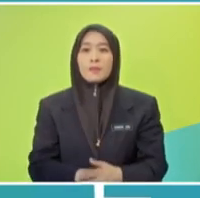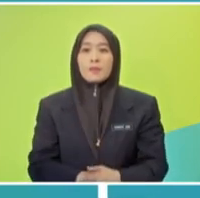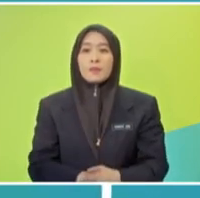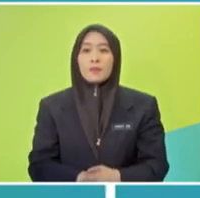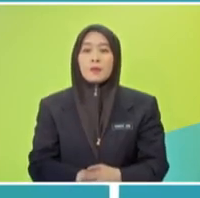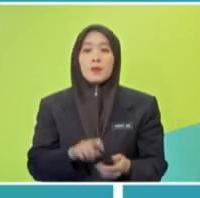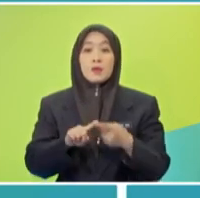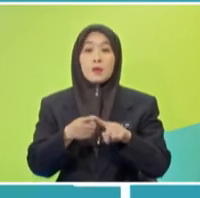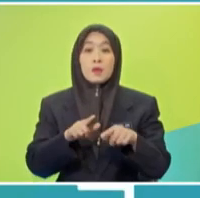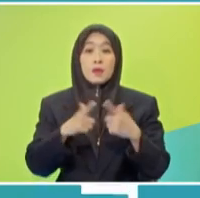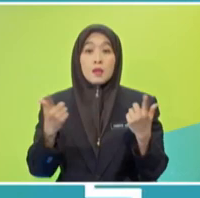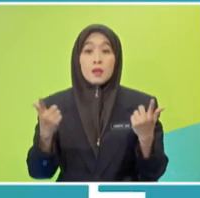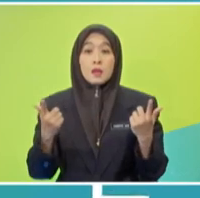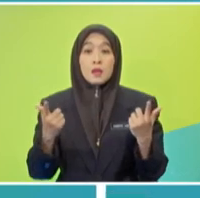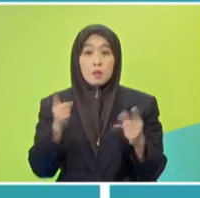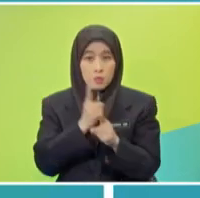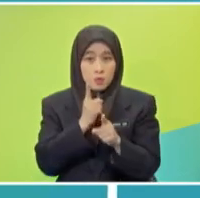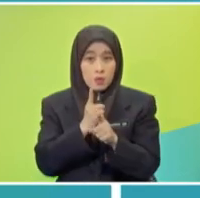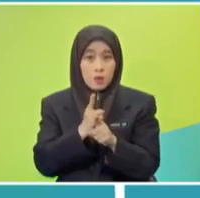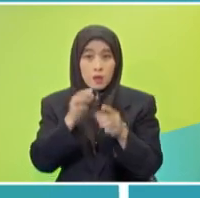kawan-kawan yang lain betul